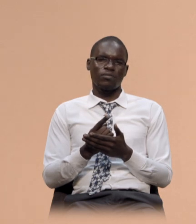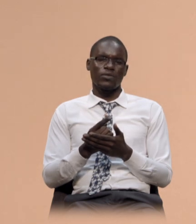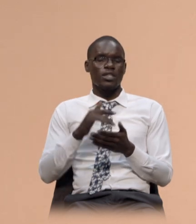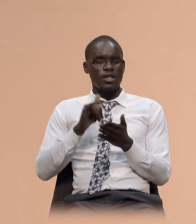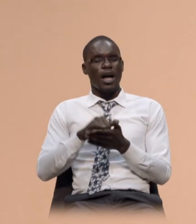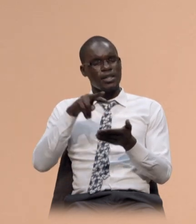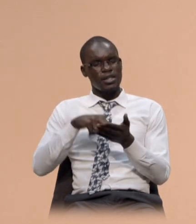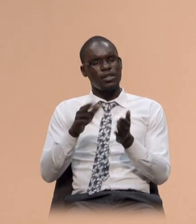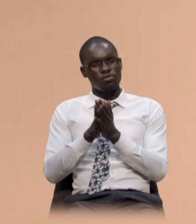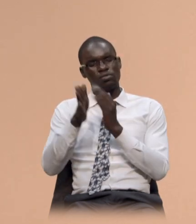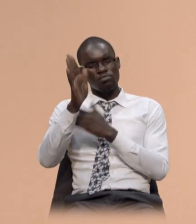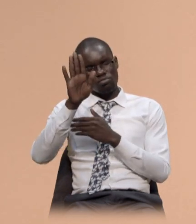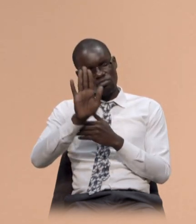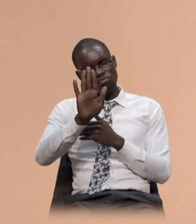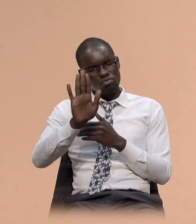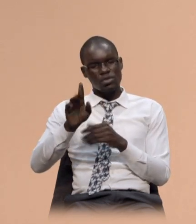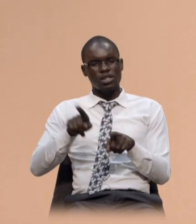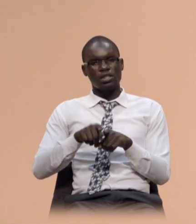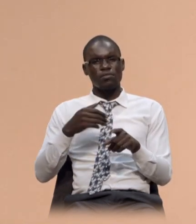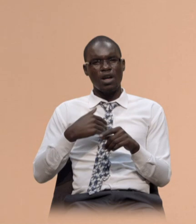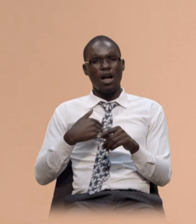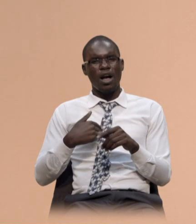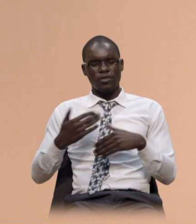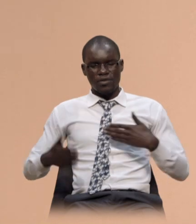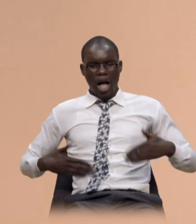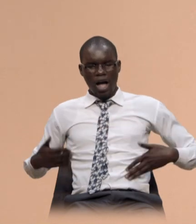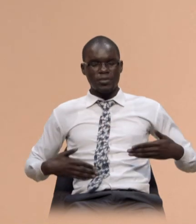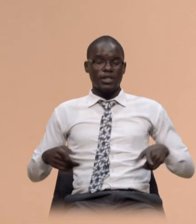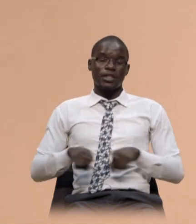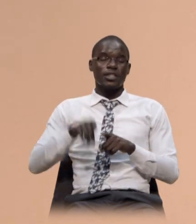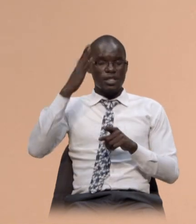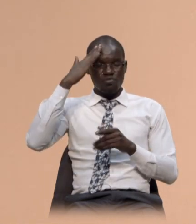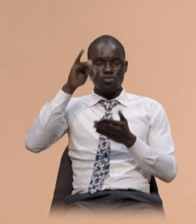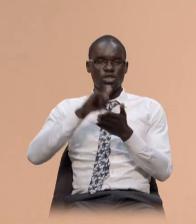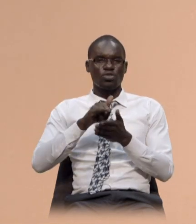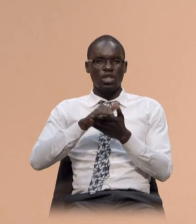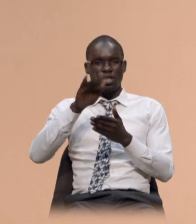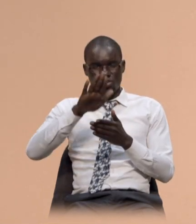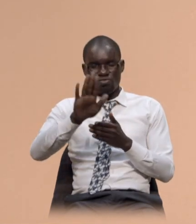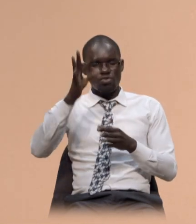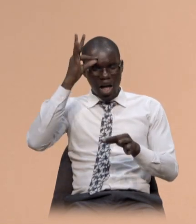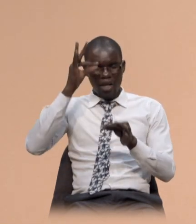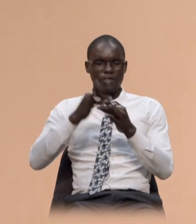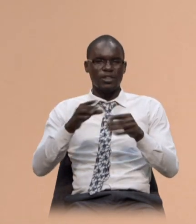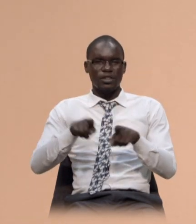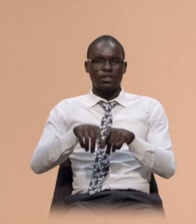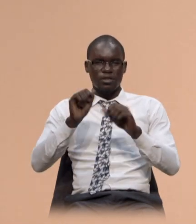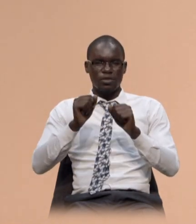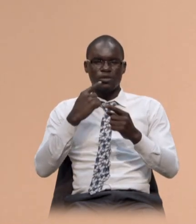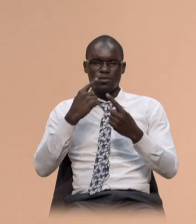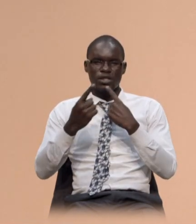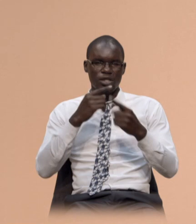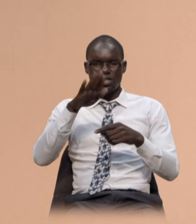Kwamba usimame na Mungu wako. Mungu awe na furaha kijua ya kwamba anajua imani yako na anaweza